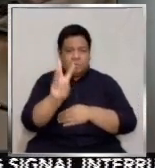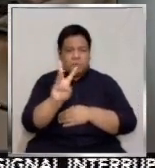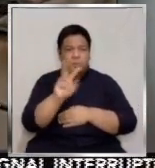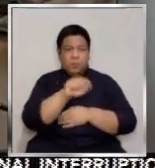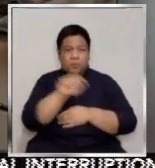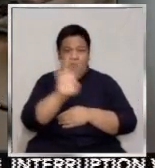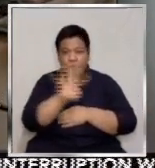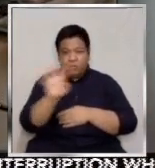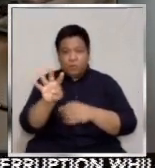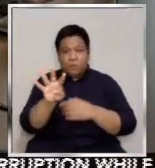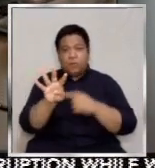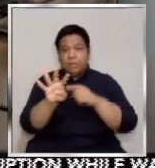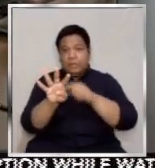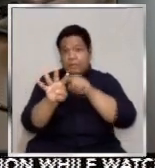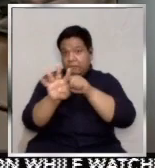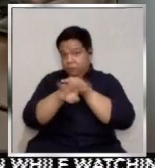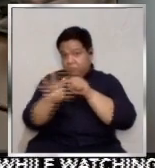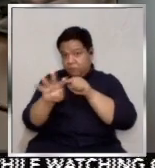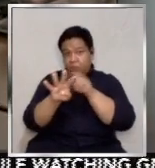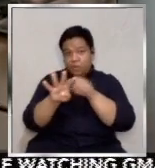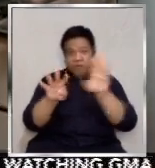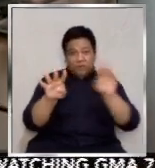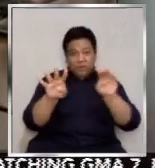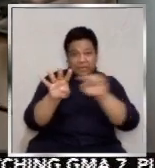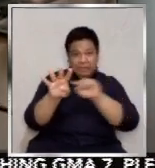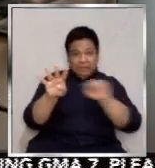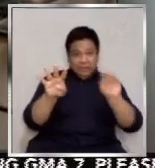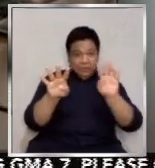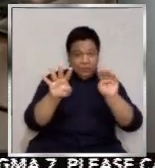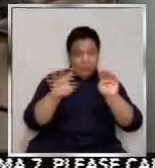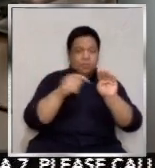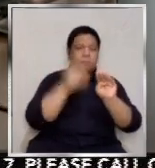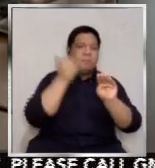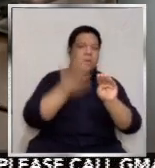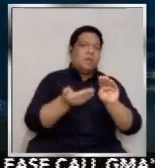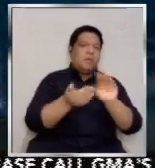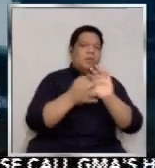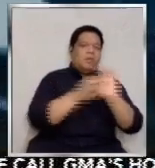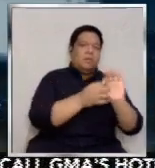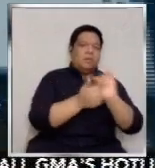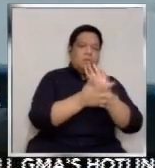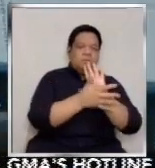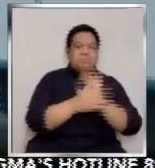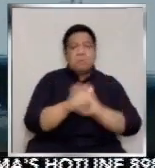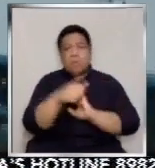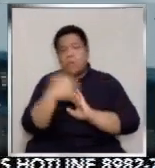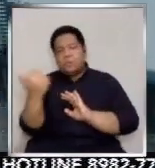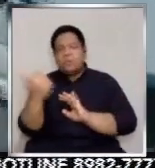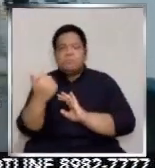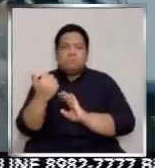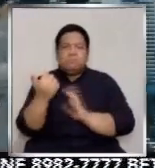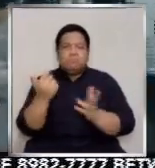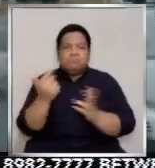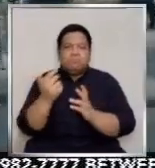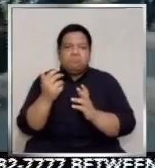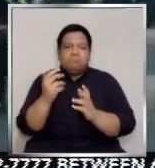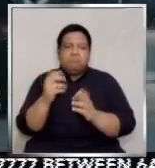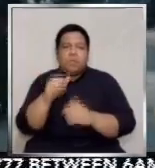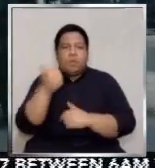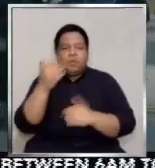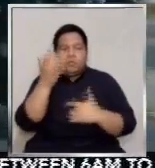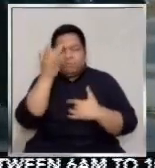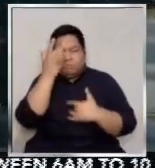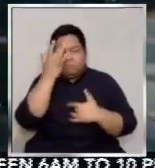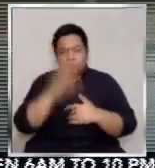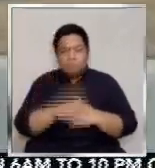died of COVID. The rest died of natural causes. By batch, iuuwi ang mga katawan. Dahil sa